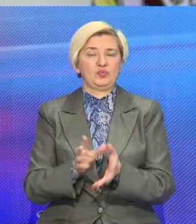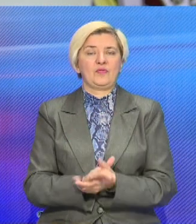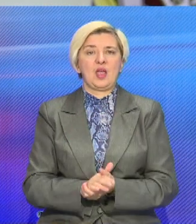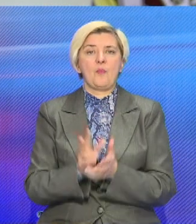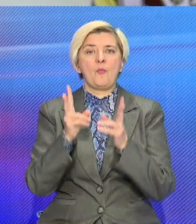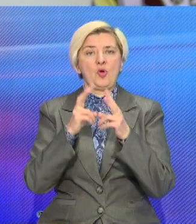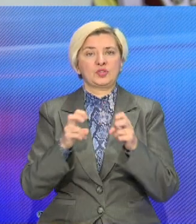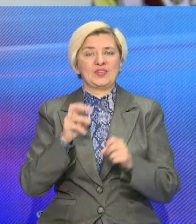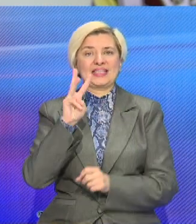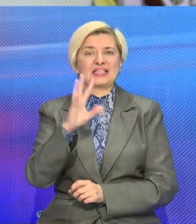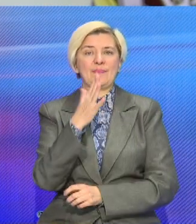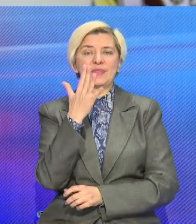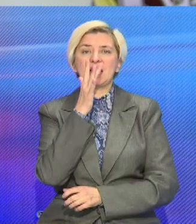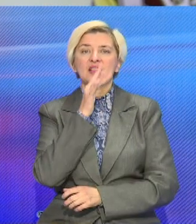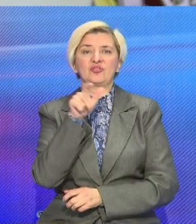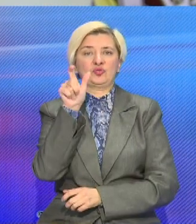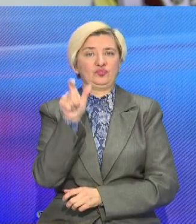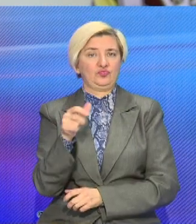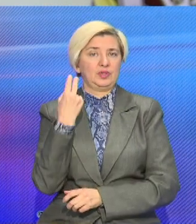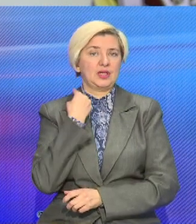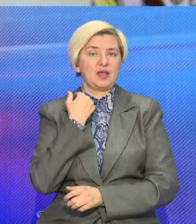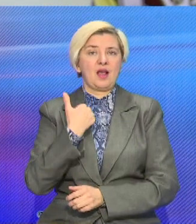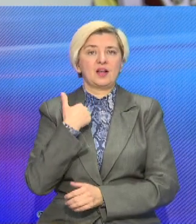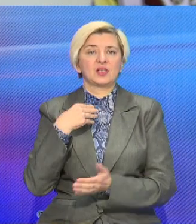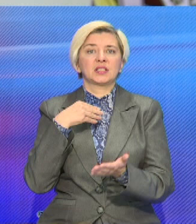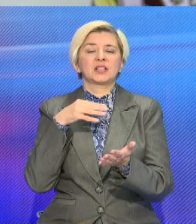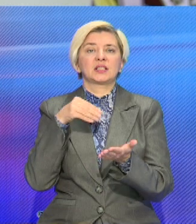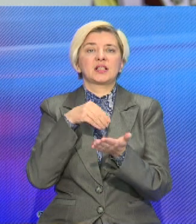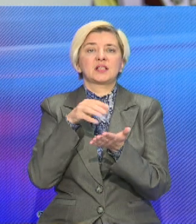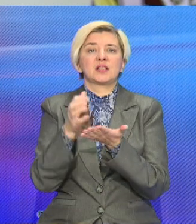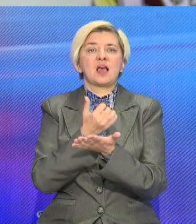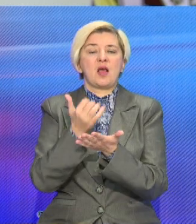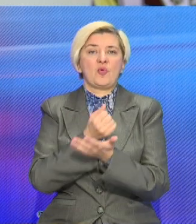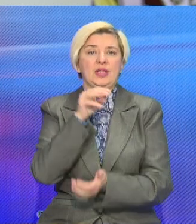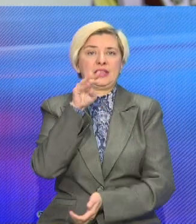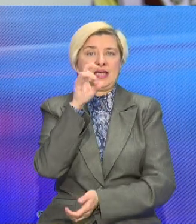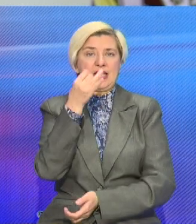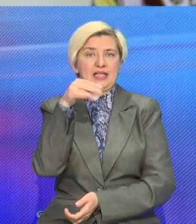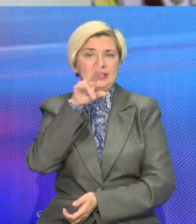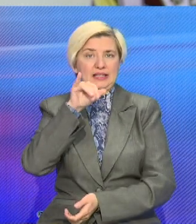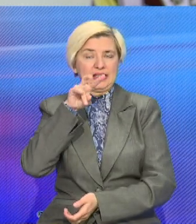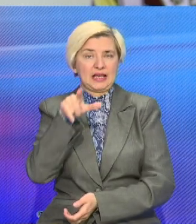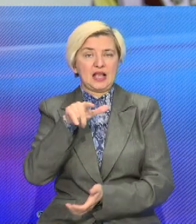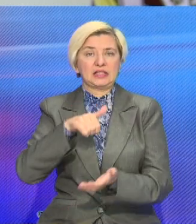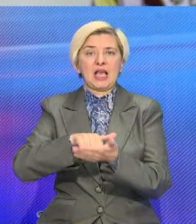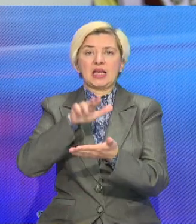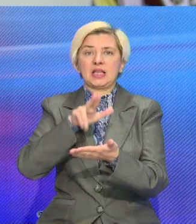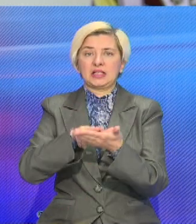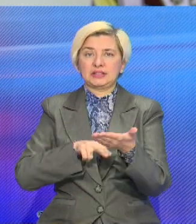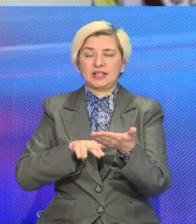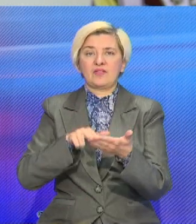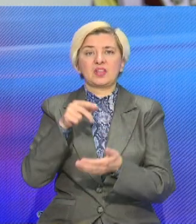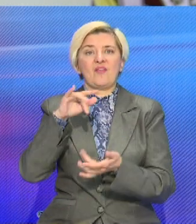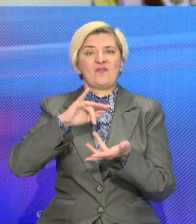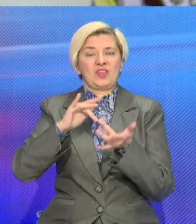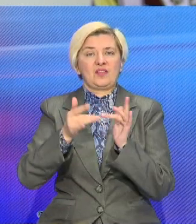следствия, 35-летний житель Лиды, желая заработать на трейдинге, зарегистрировался на одном из сайтов. Его деятельность сразу стал направлять